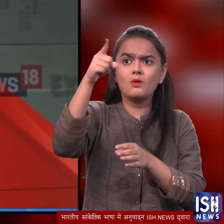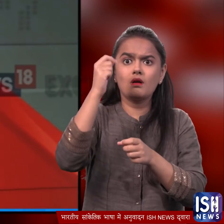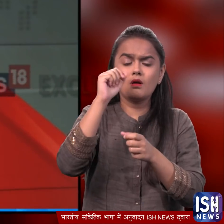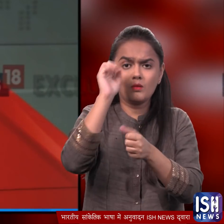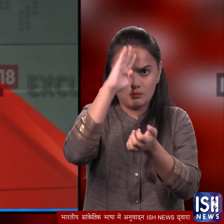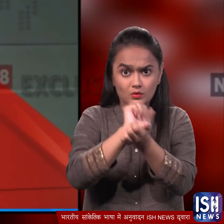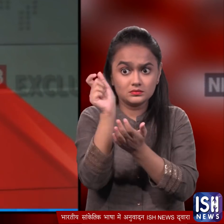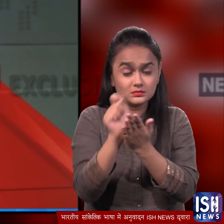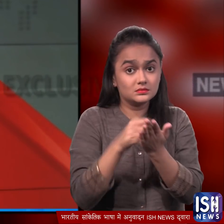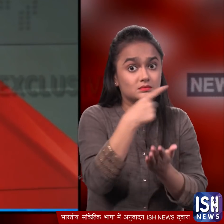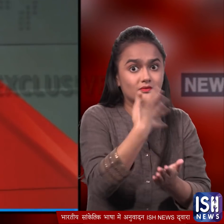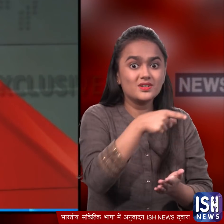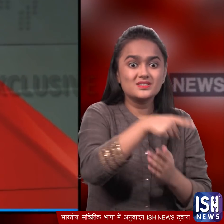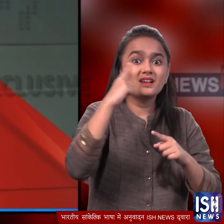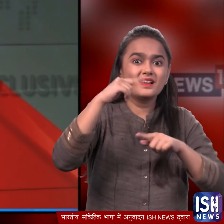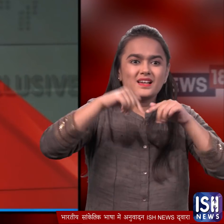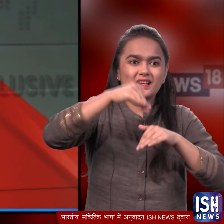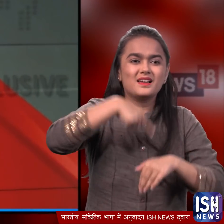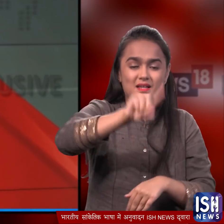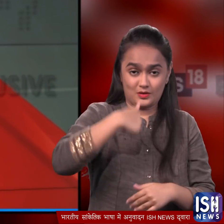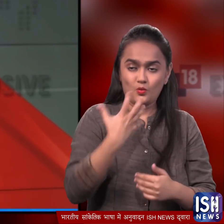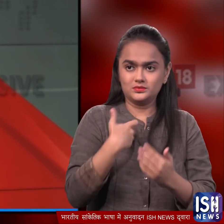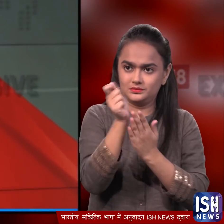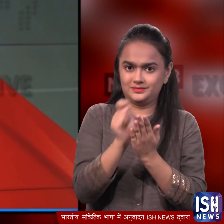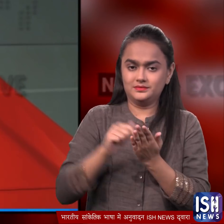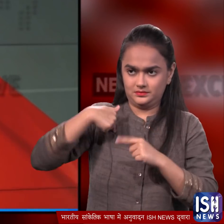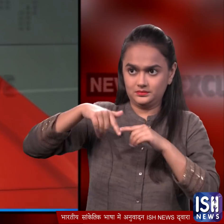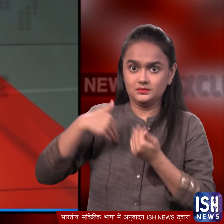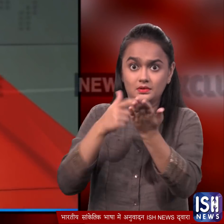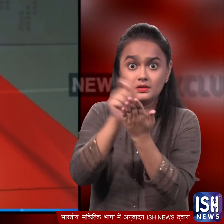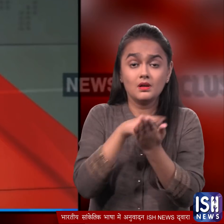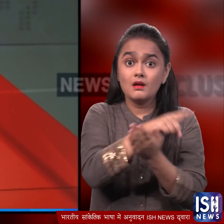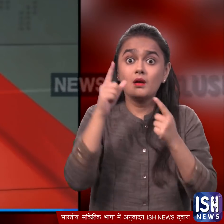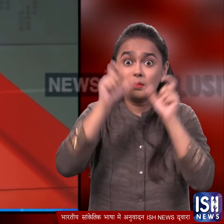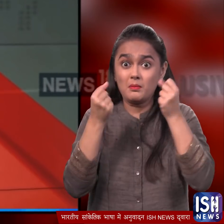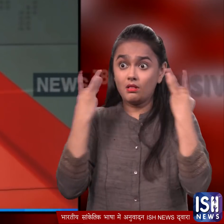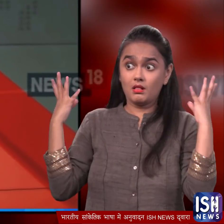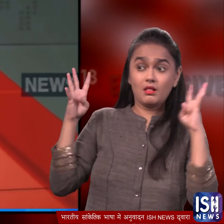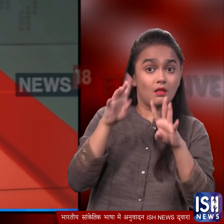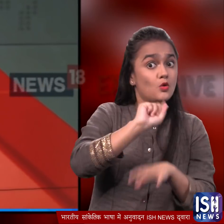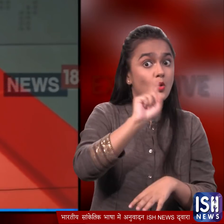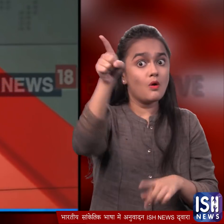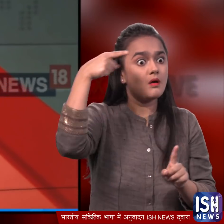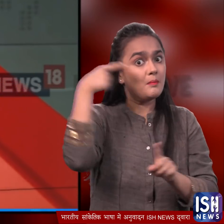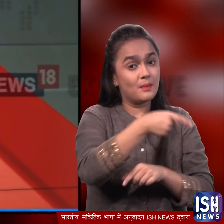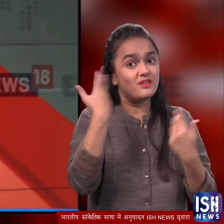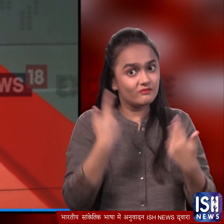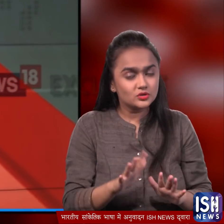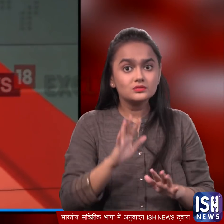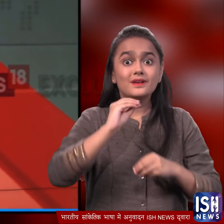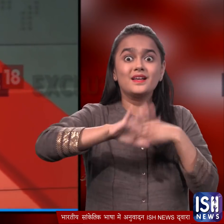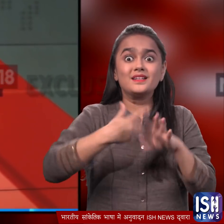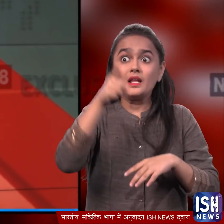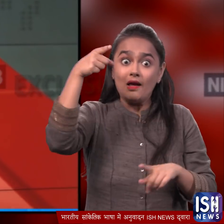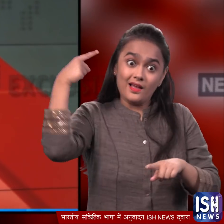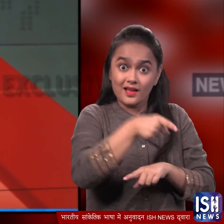पहले नोटिस दिया था, जिसमें उनको नामांकन के दौरान भीड़ जुटाने और कोरोना से जुड़े दिशा निर्देशों की अनदेखी करने का आरोप लगा था। इसलिए चुनाव